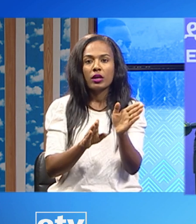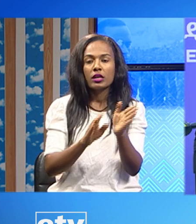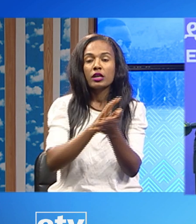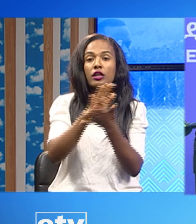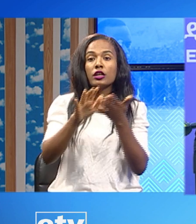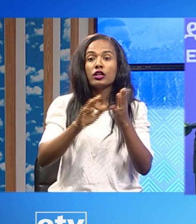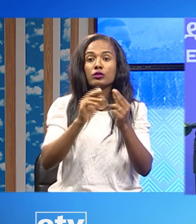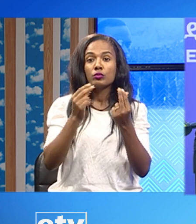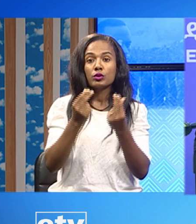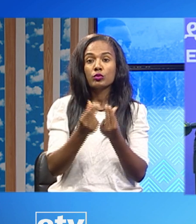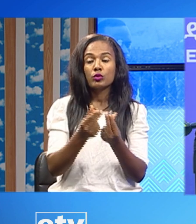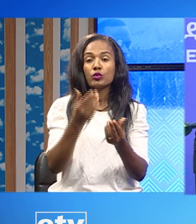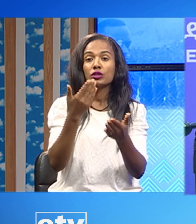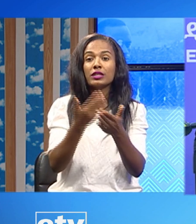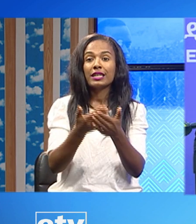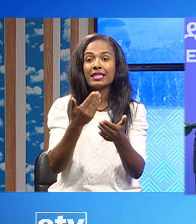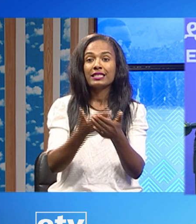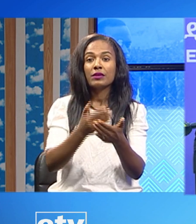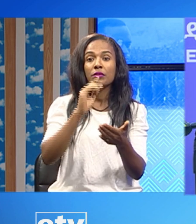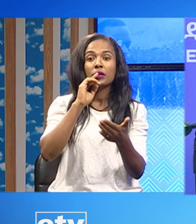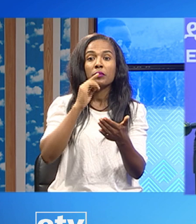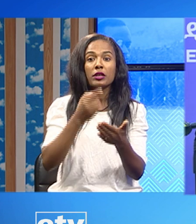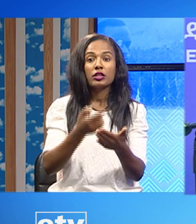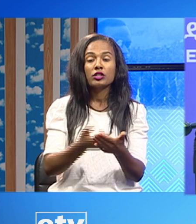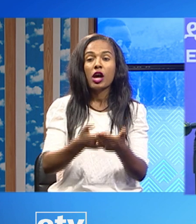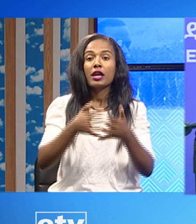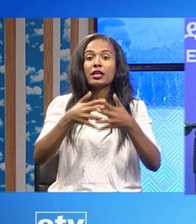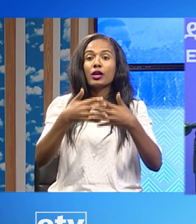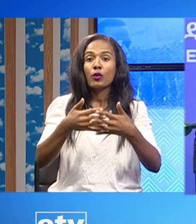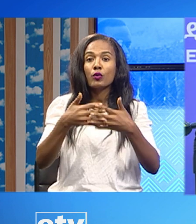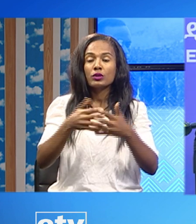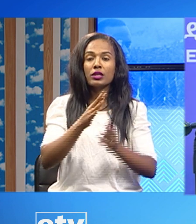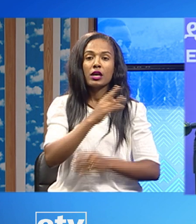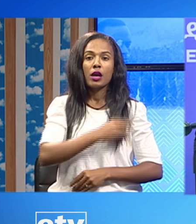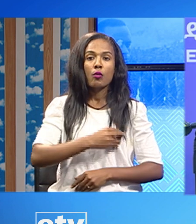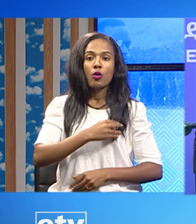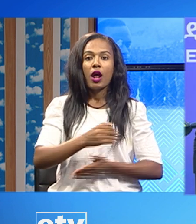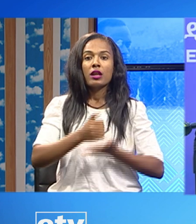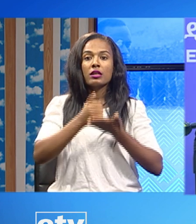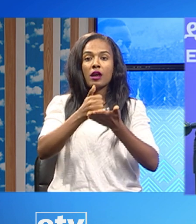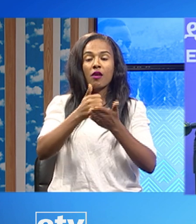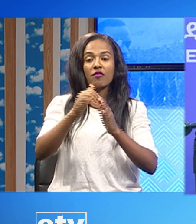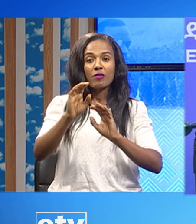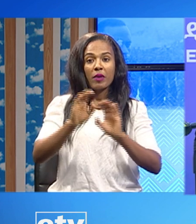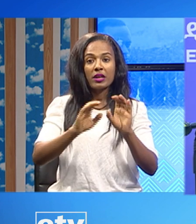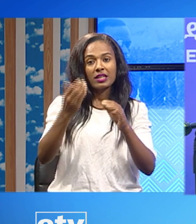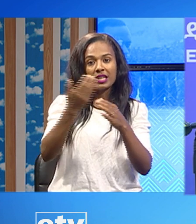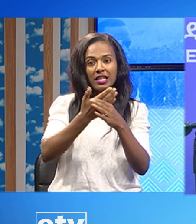ለሽብር ቡድኖች የገንዘብ፣ የመረጃ፣ የቁስም ሆነ የሞራል ድጋፍ ማድረግ